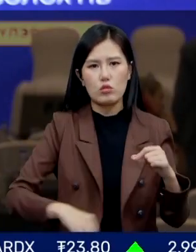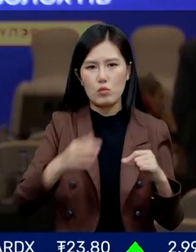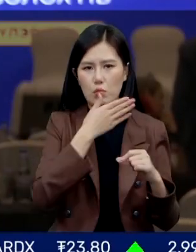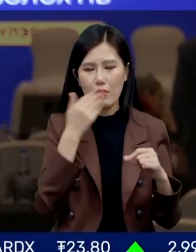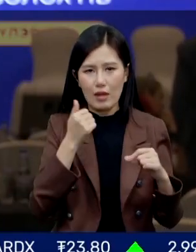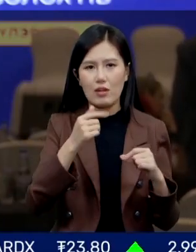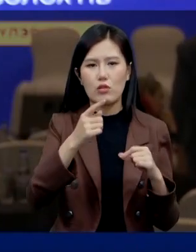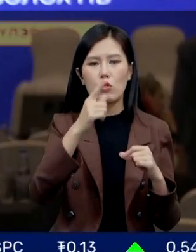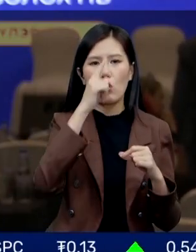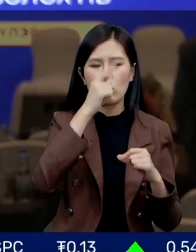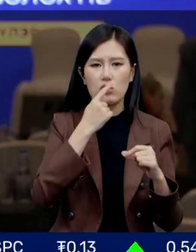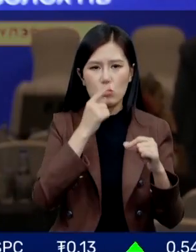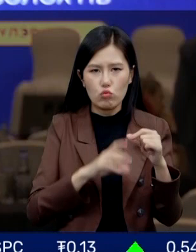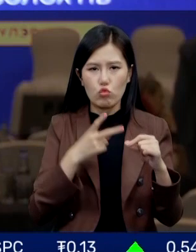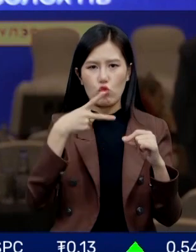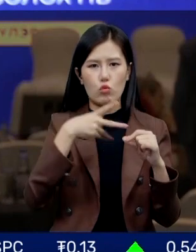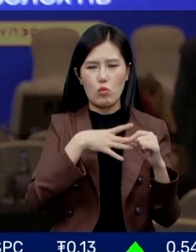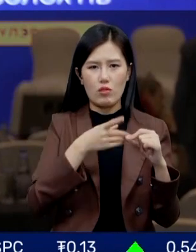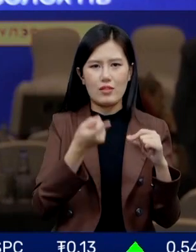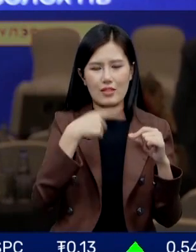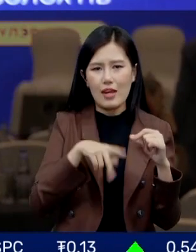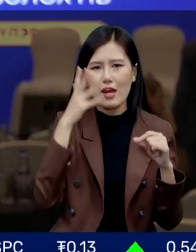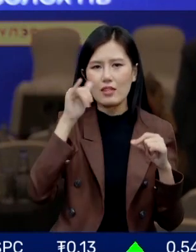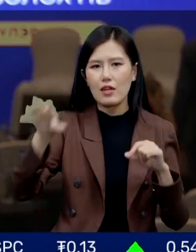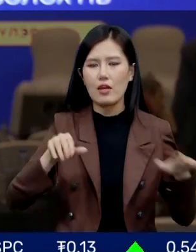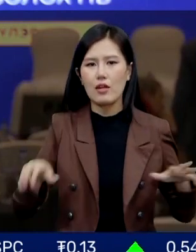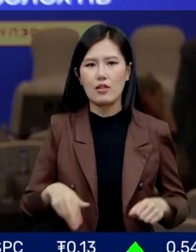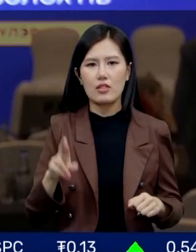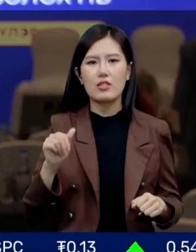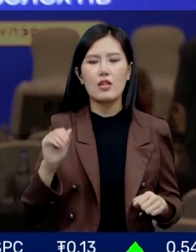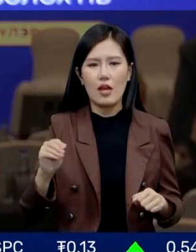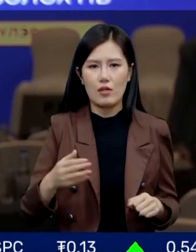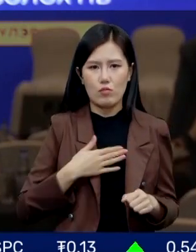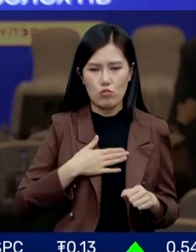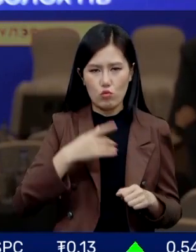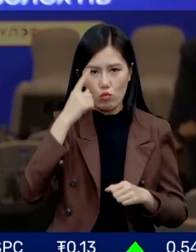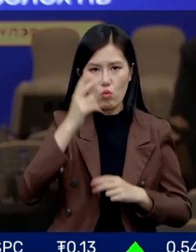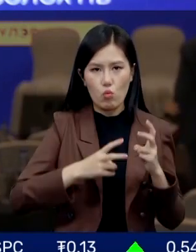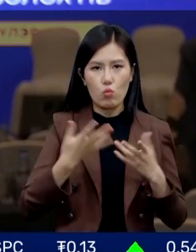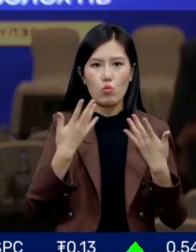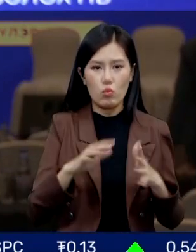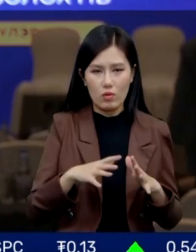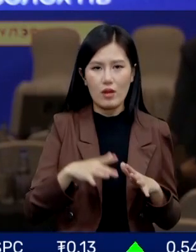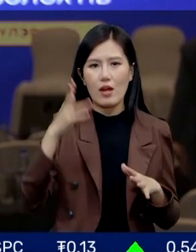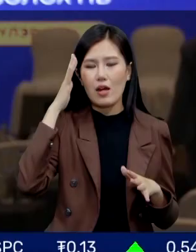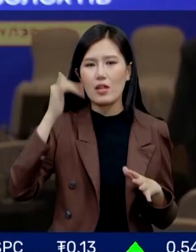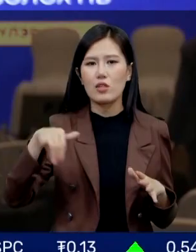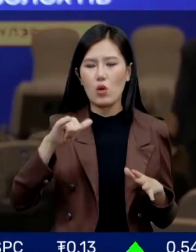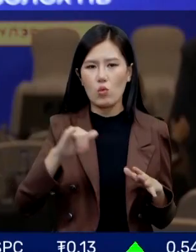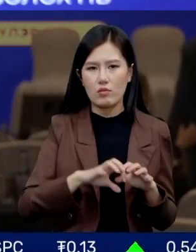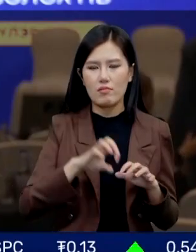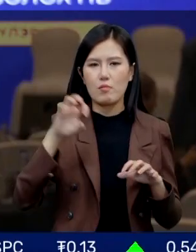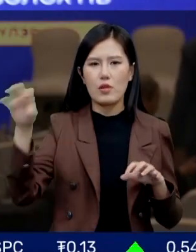энэ тохиолдолд бид нэр одоо худалдааны шинэ түншийг хайх, бараа бүтээгдэхүүнүүдээ өөр бүс нутагт одоо асуудал багтаагаар тий